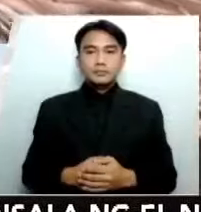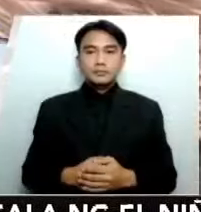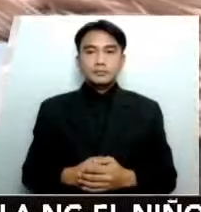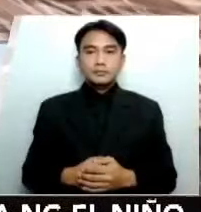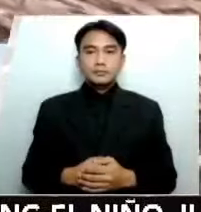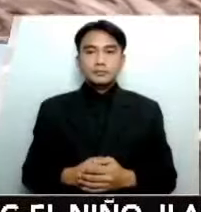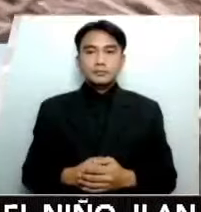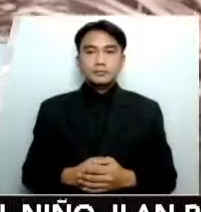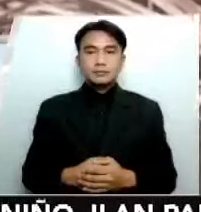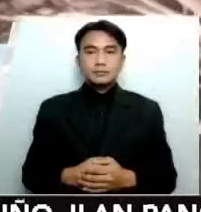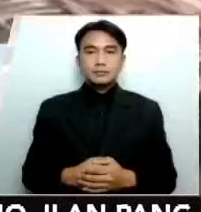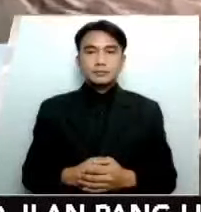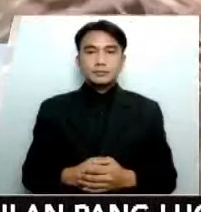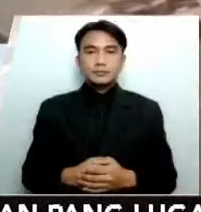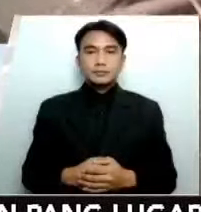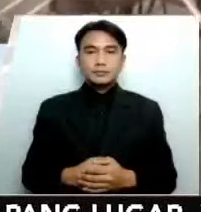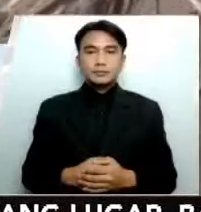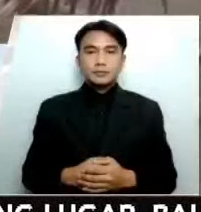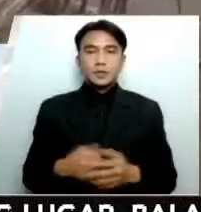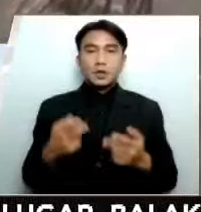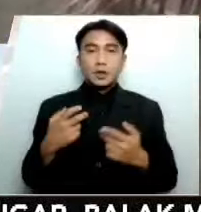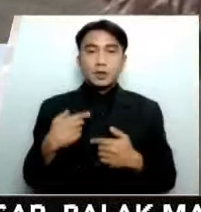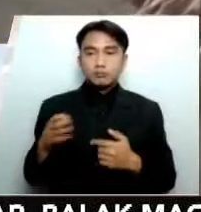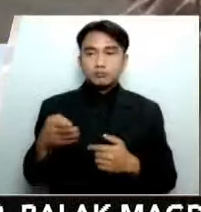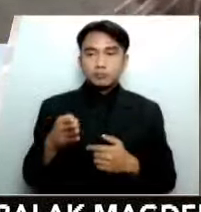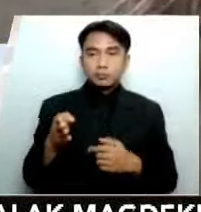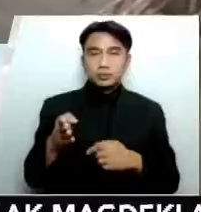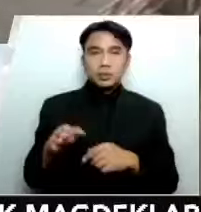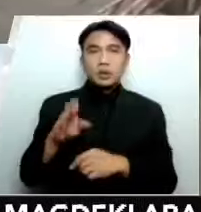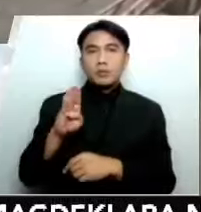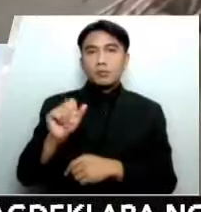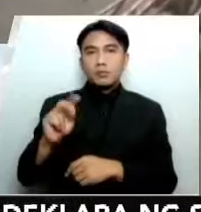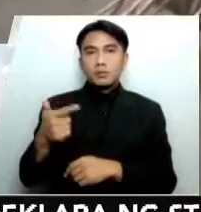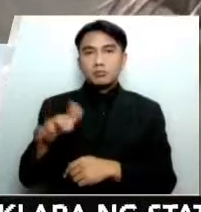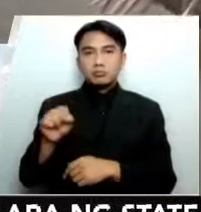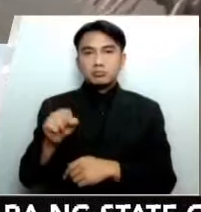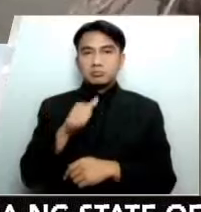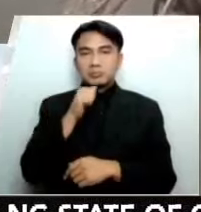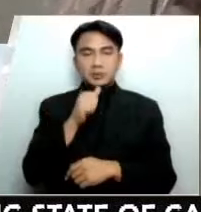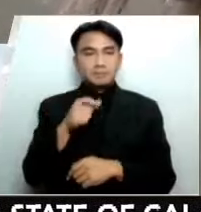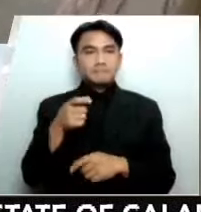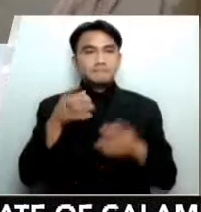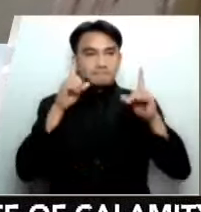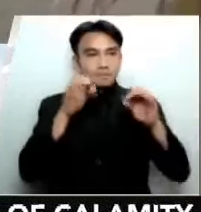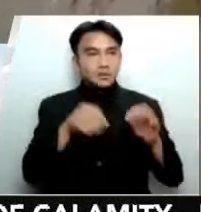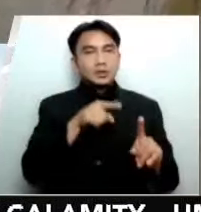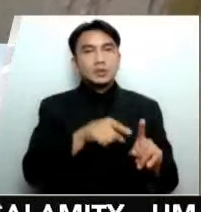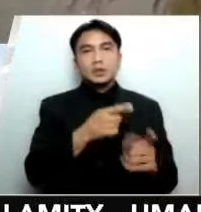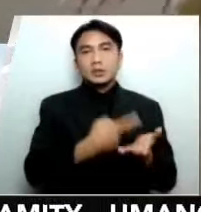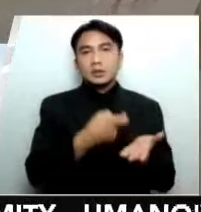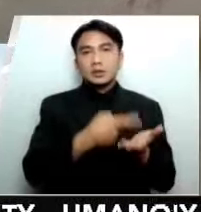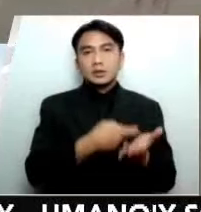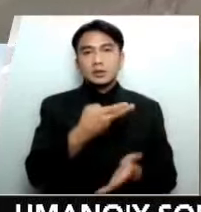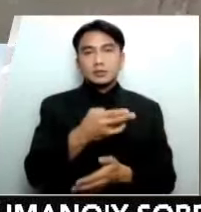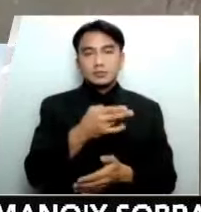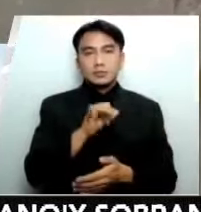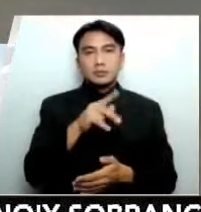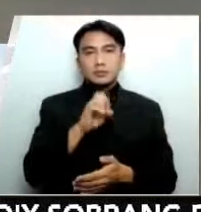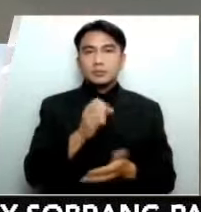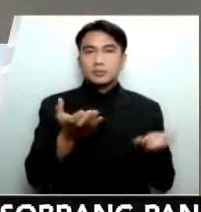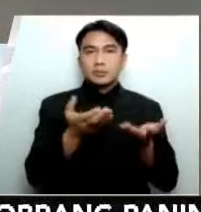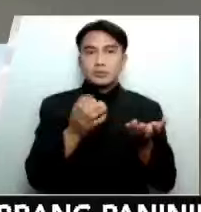Sa halip na bangus, hipo na muna ang pararamihin ni Ben sa kanyang palaisdaan sa Dumangas, Iloilo. Dahil kasi